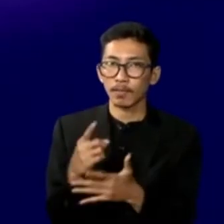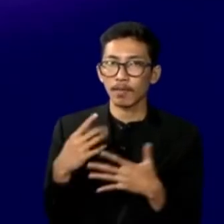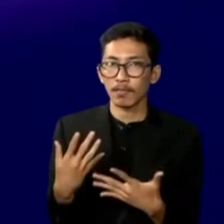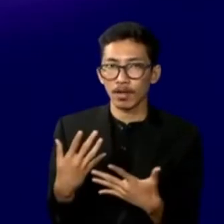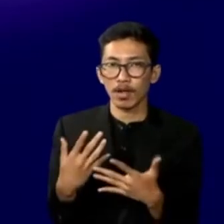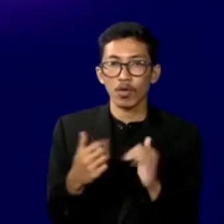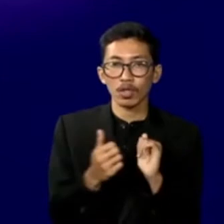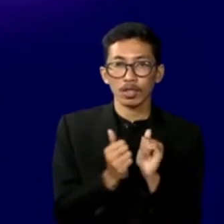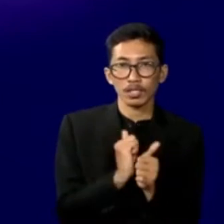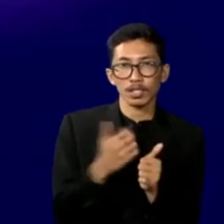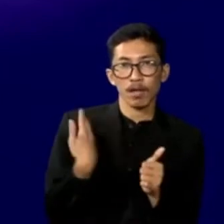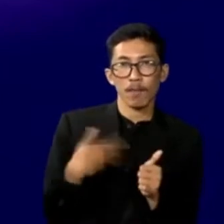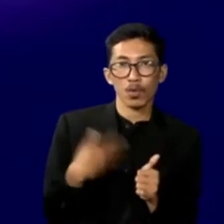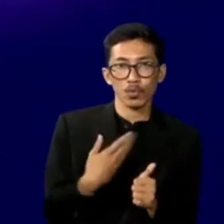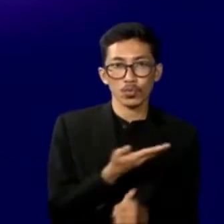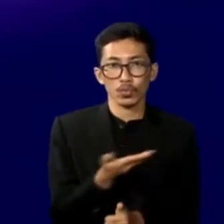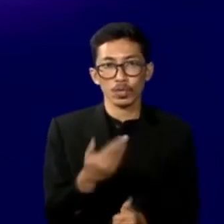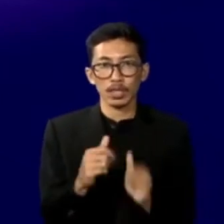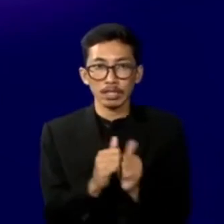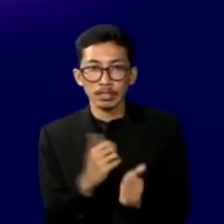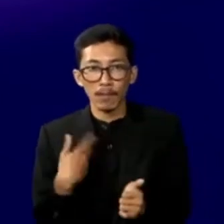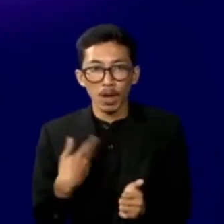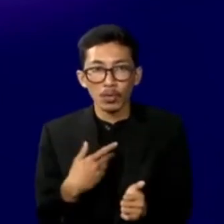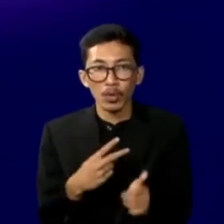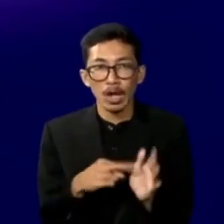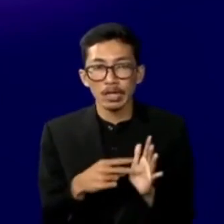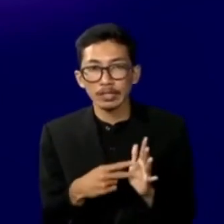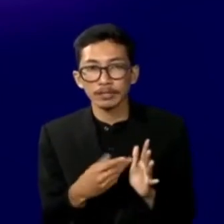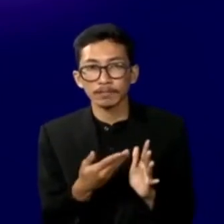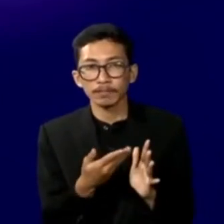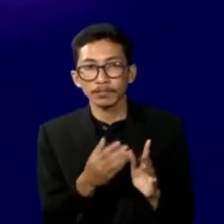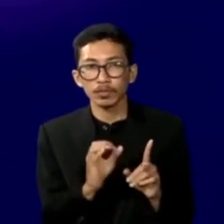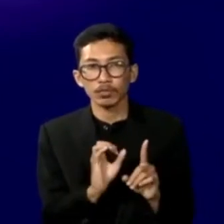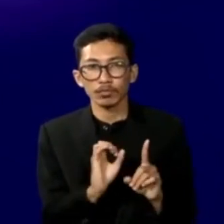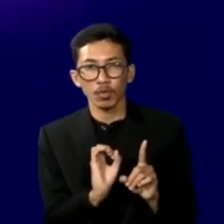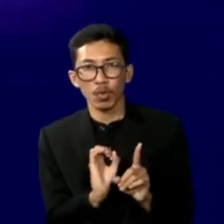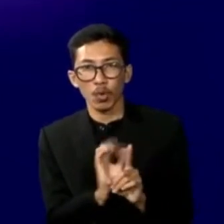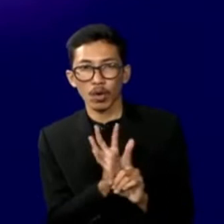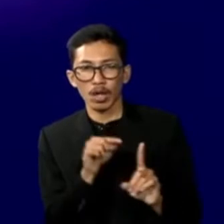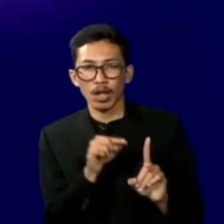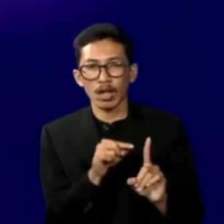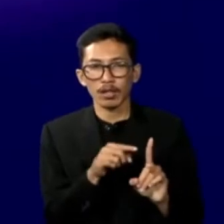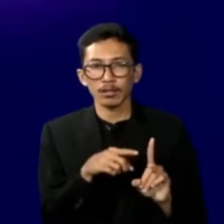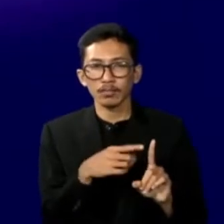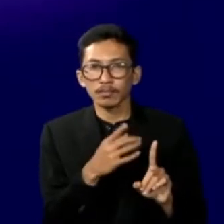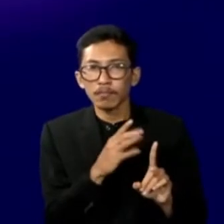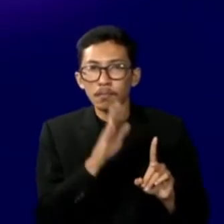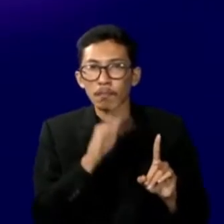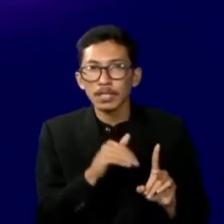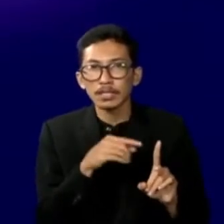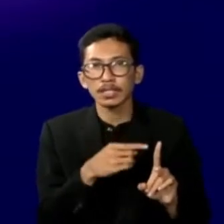orang tidak mau testing atau slot testing at rendah kita tidak tahu sampai sejauh mana profit itu telah menyebar